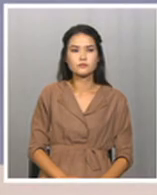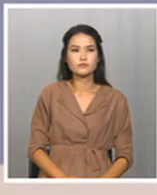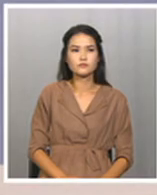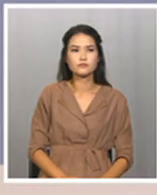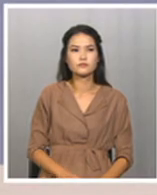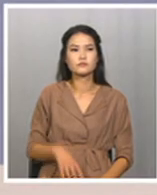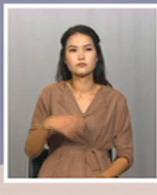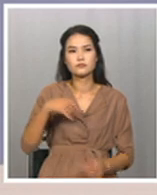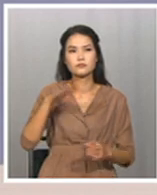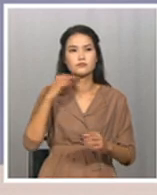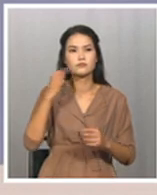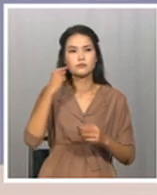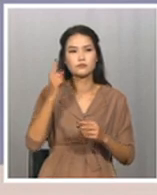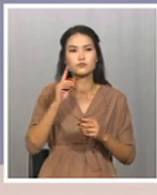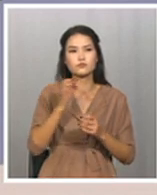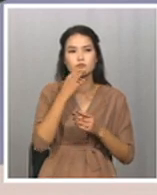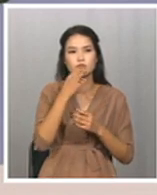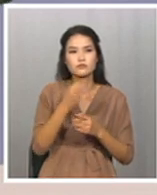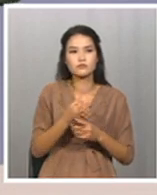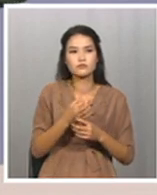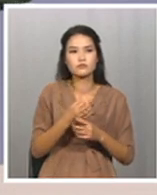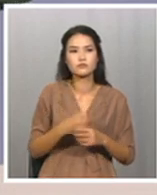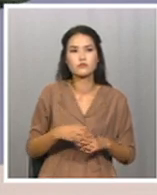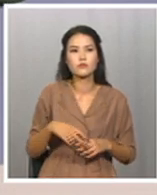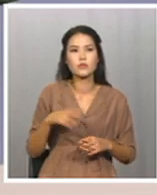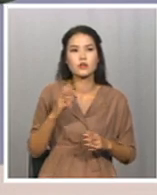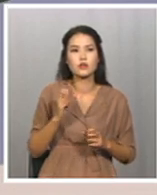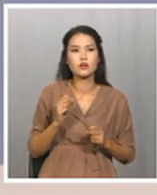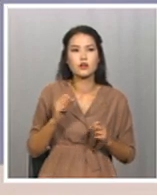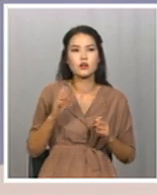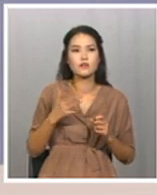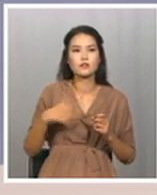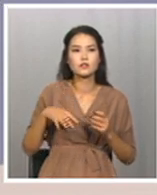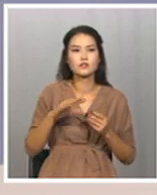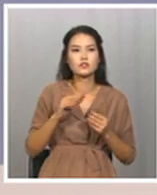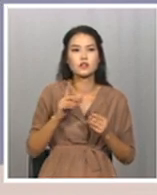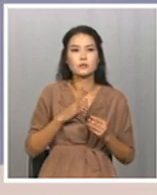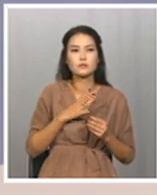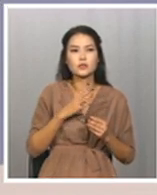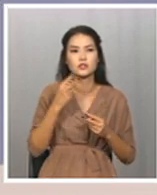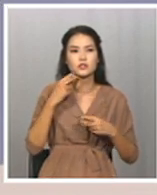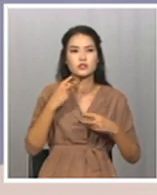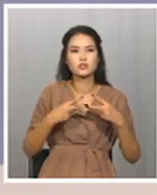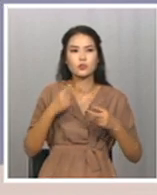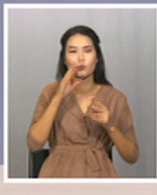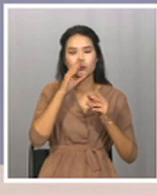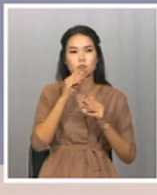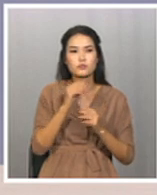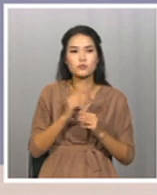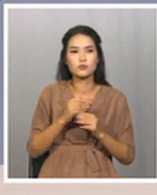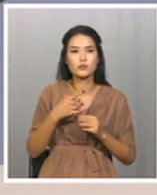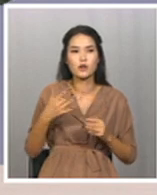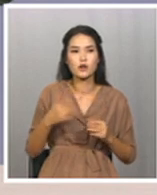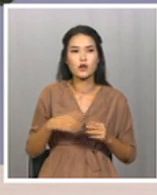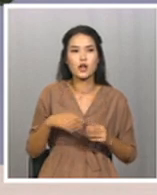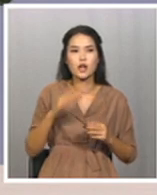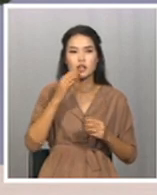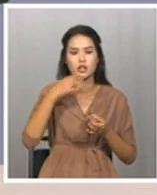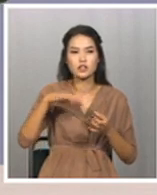Ваши ответы могут быть такими. В чем была причина столь ошеломительного успеха книг Акунина? Наличие яркого